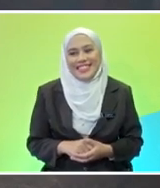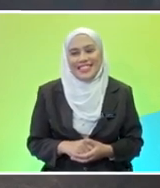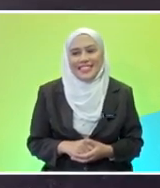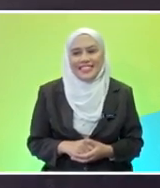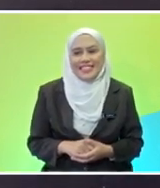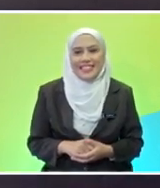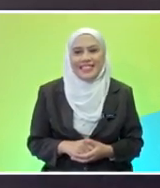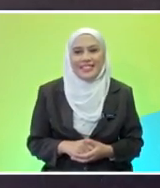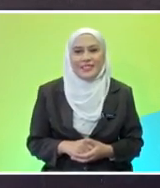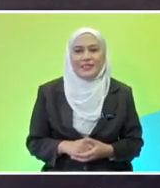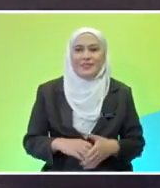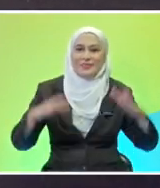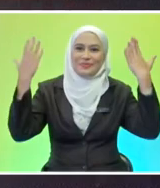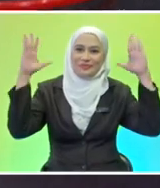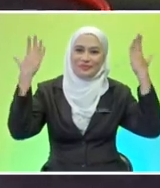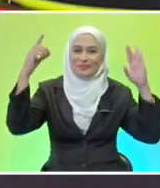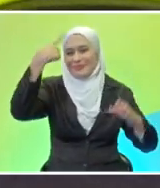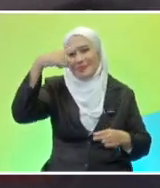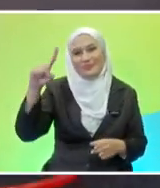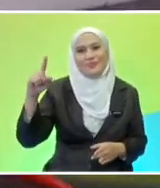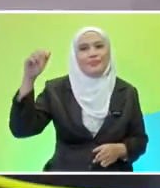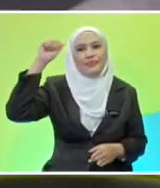Okey, bagi tepuk tangan Abang Akmal.